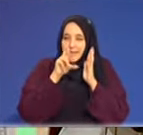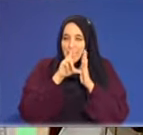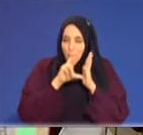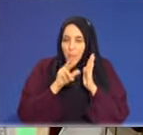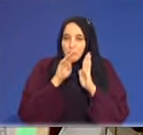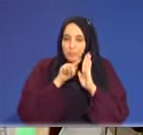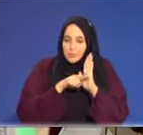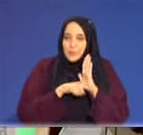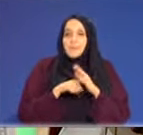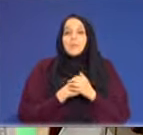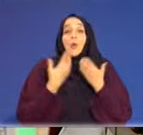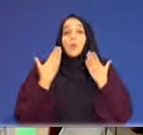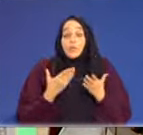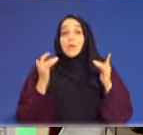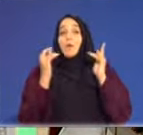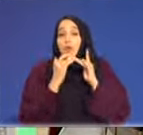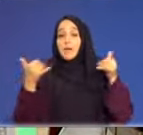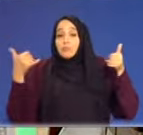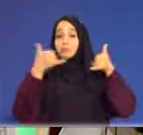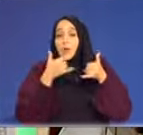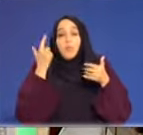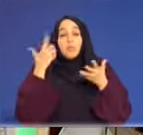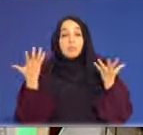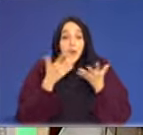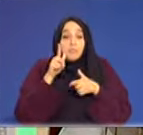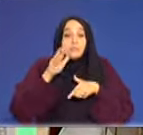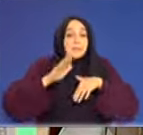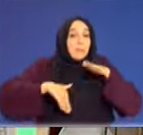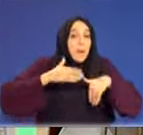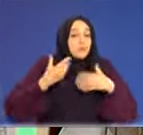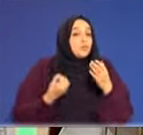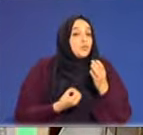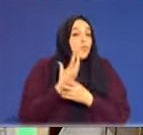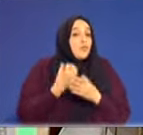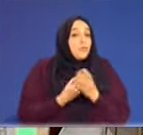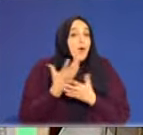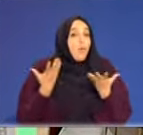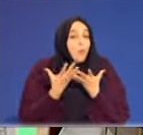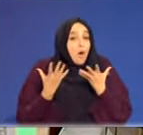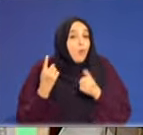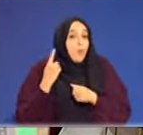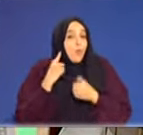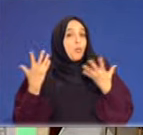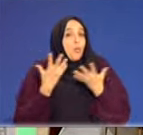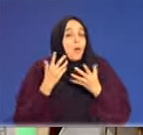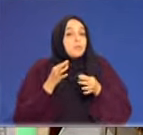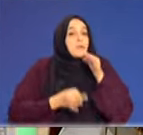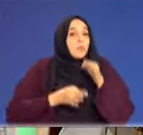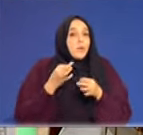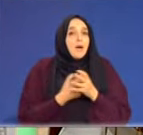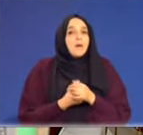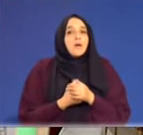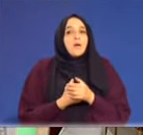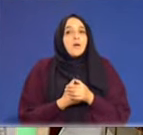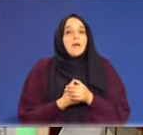بالاتصال بها للنظر في هذه القضية في الإجراءات الجديدة وأين وصلت، خاصة أنها تحتاج